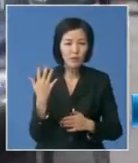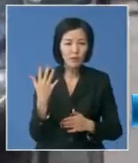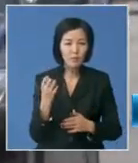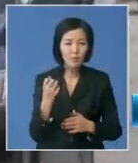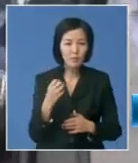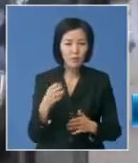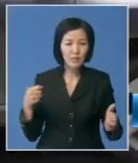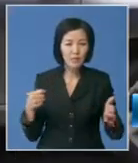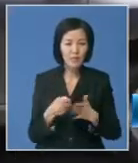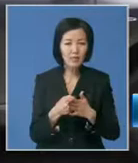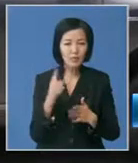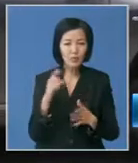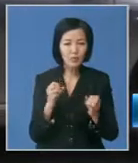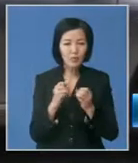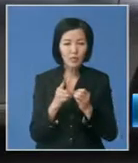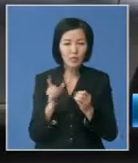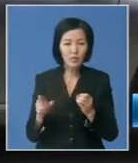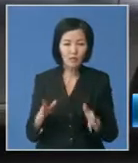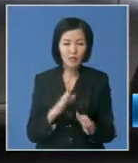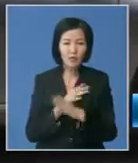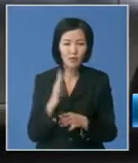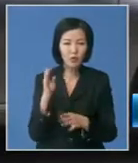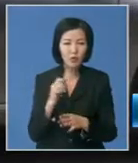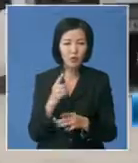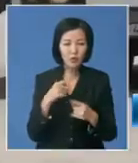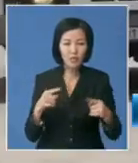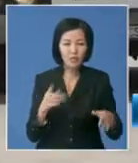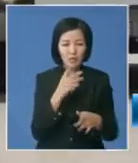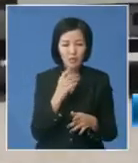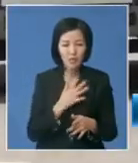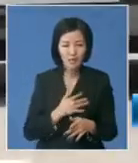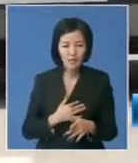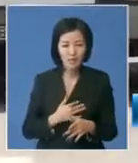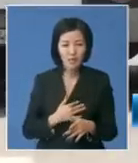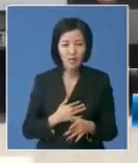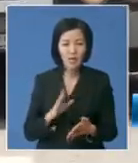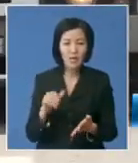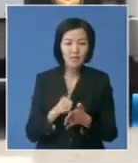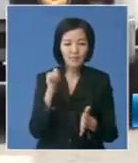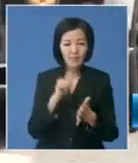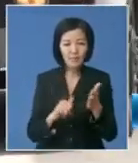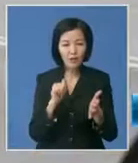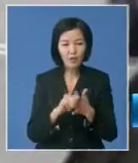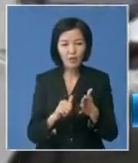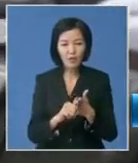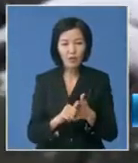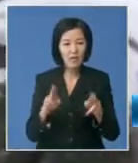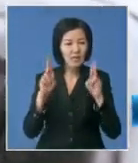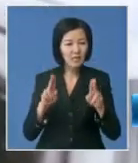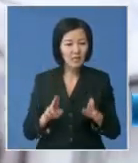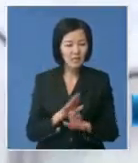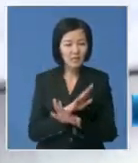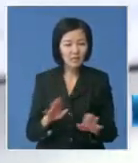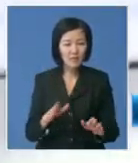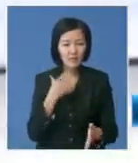из них 111 человек погибло около 420 получили ранения основные причины тому не дисциплинированность самих